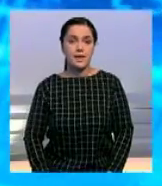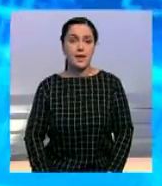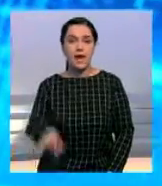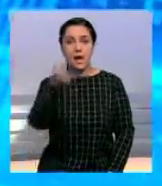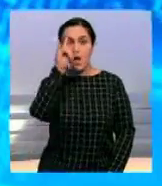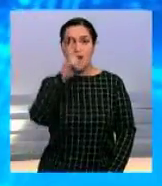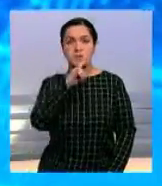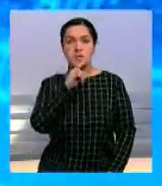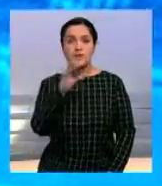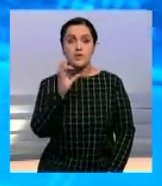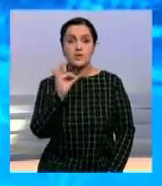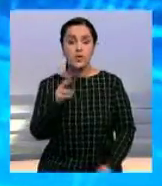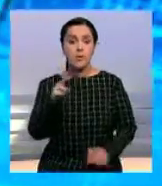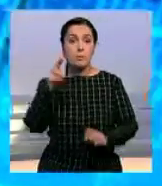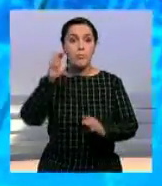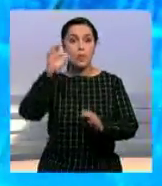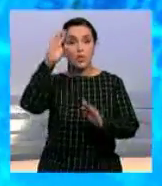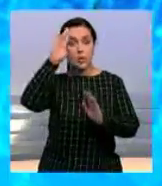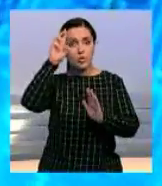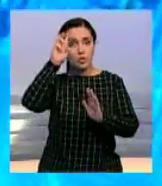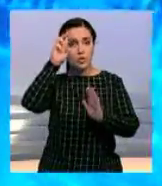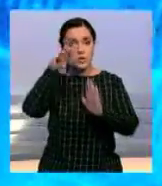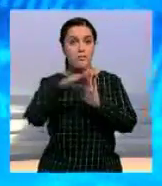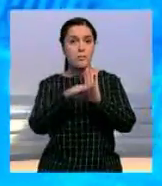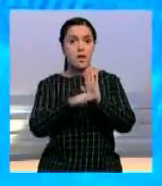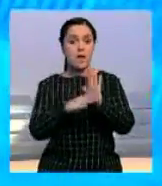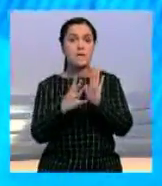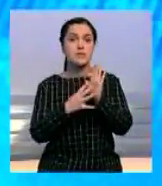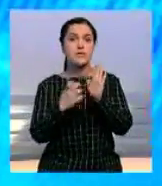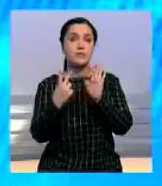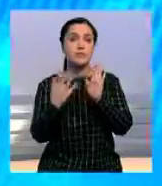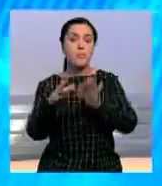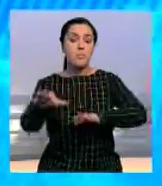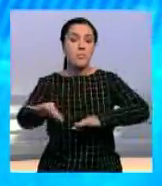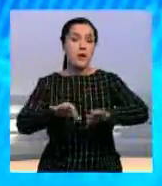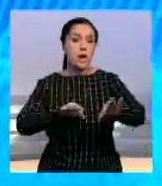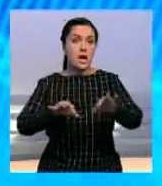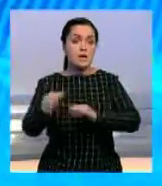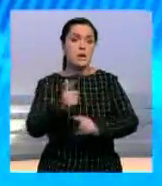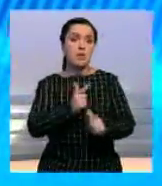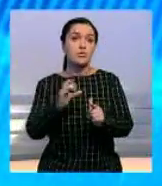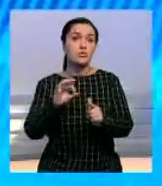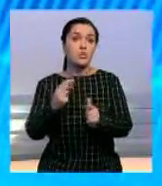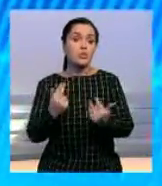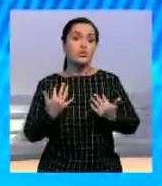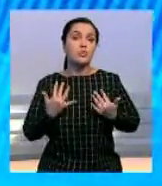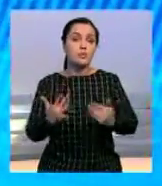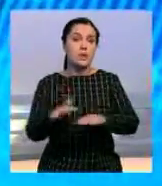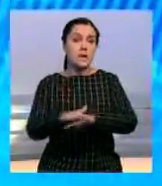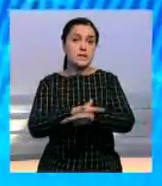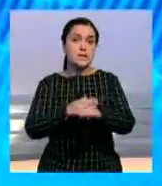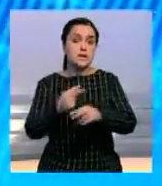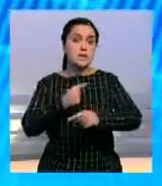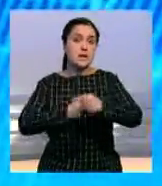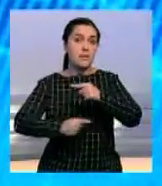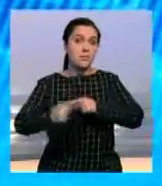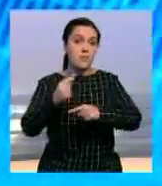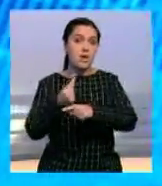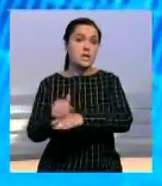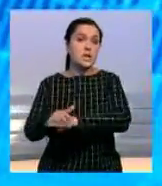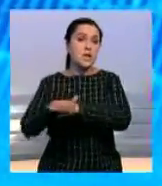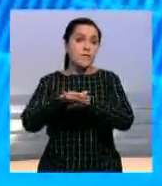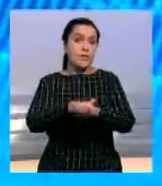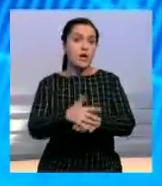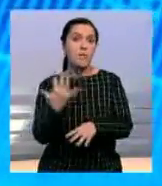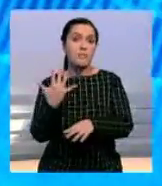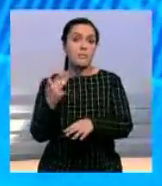вот на востоке нашей страны по программе «Туган Жер» реализуются 925 проектов. На социальные нужды населения бизнесмены региона выделяют более